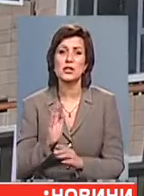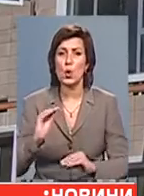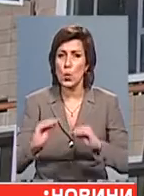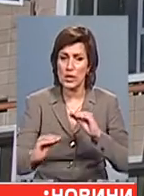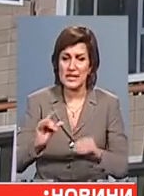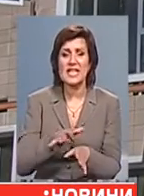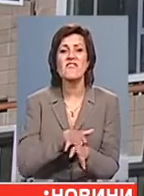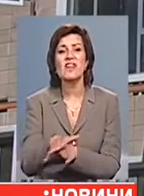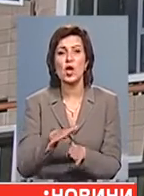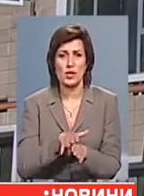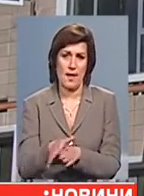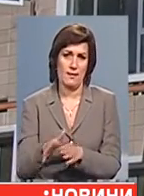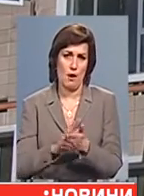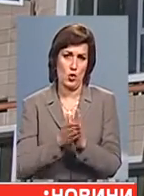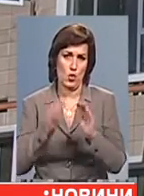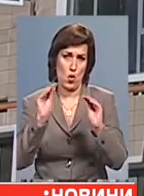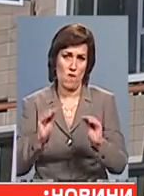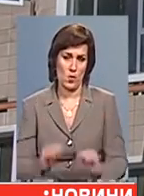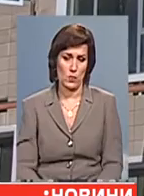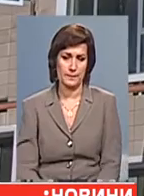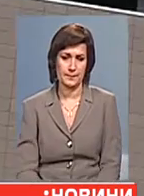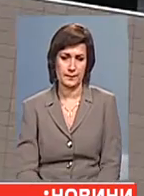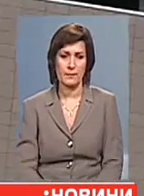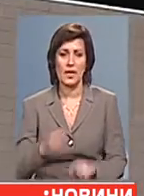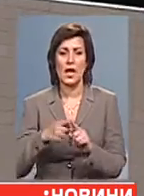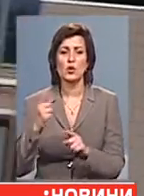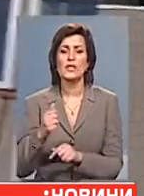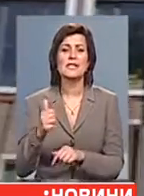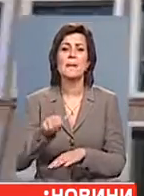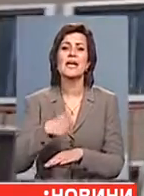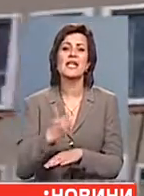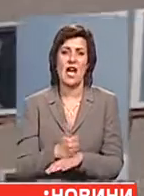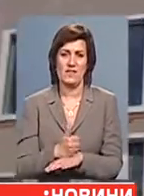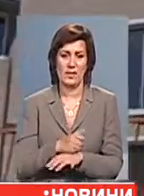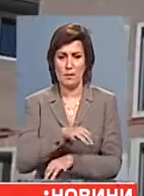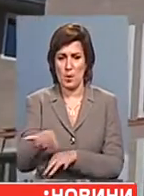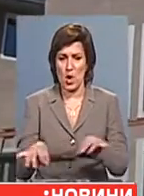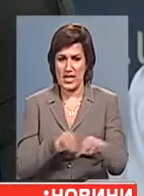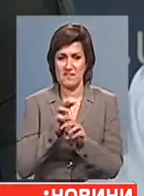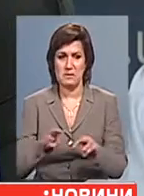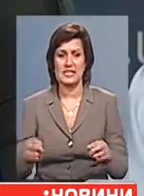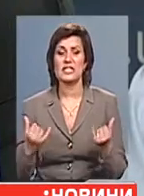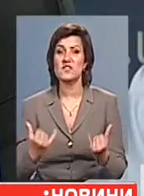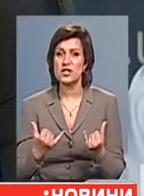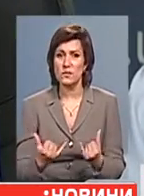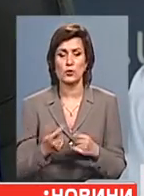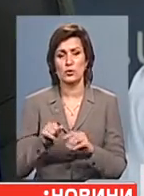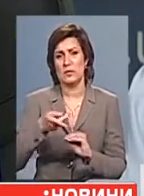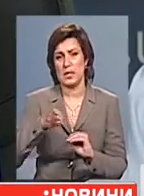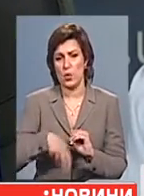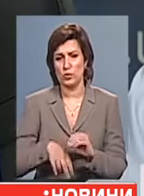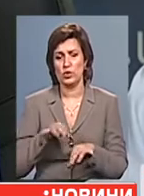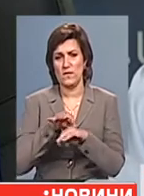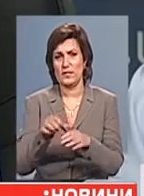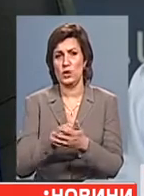укладання, а й виконання договору. Это одно из самых главных таких проектов министерства сегодня, чтобы это закончить,